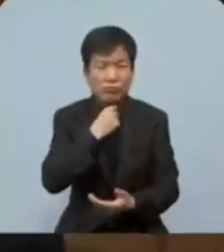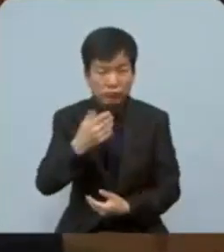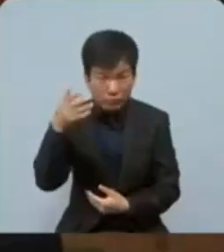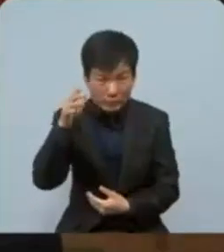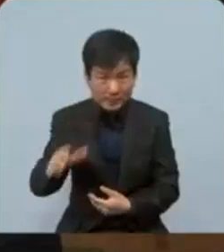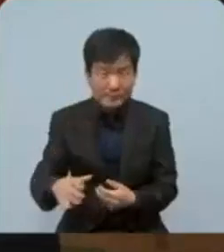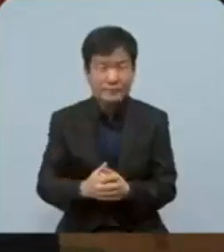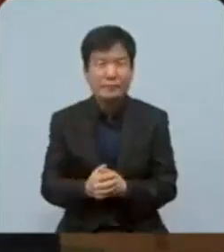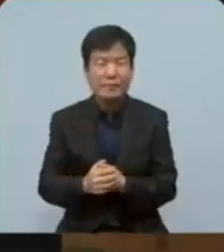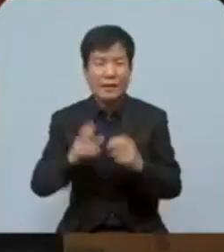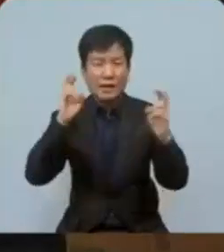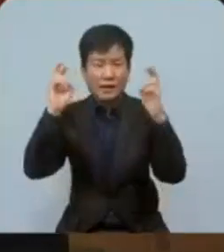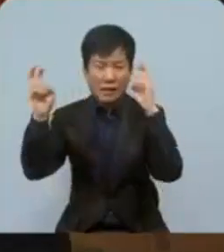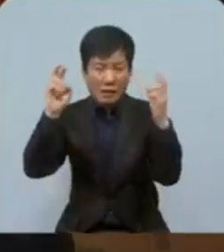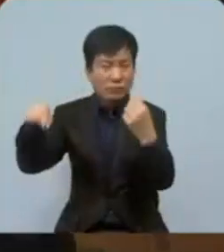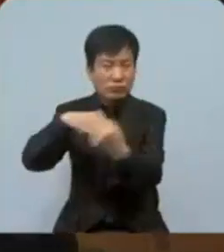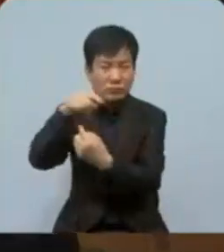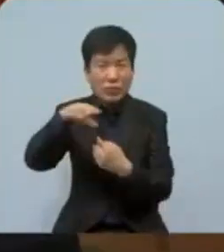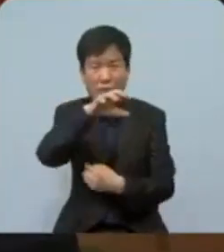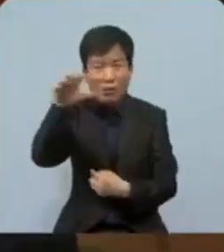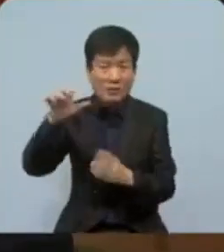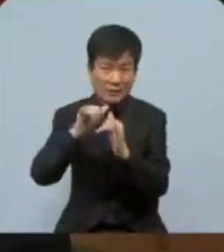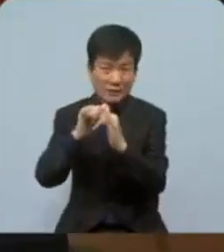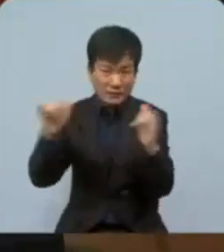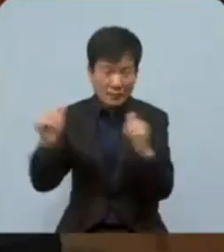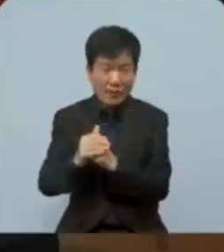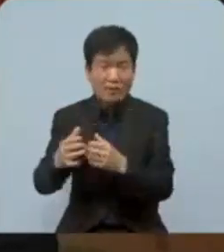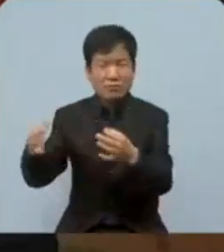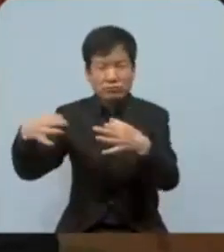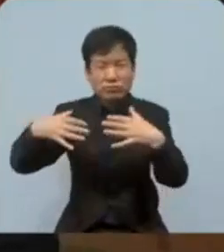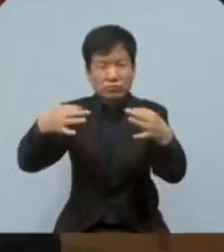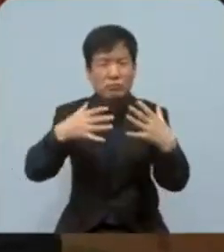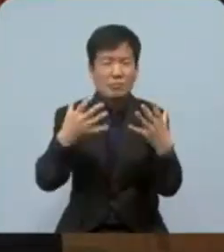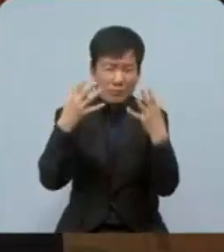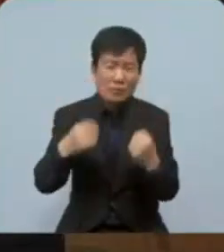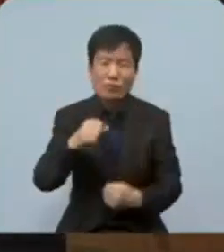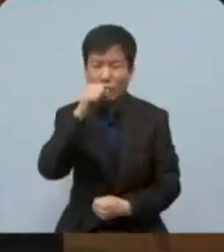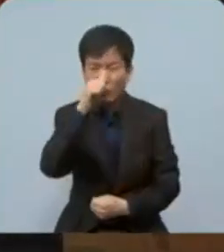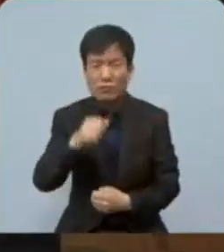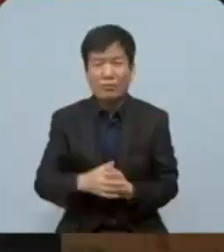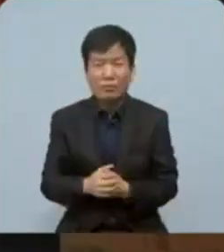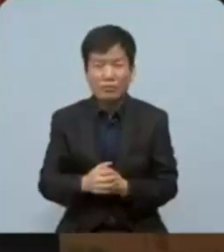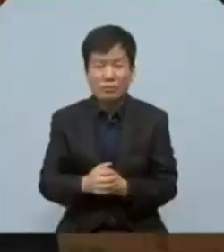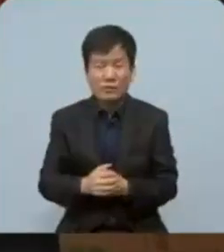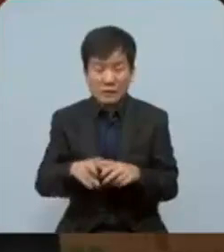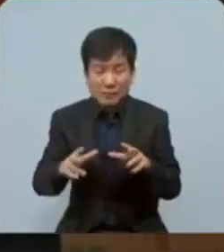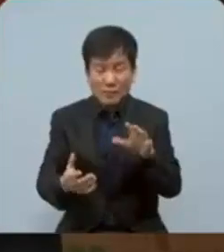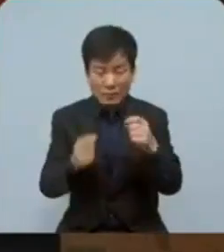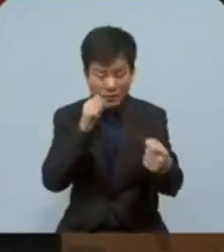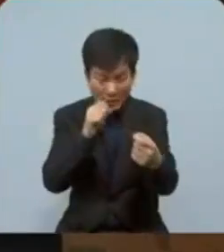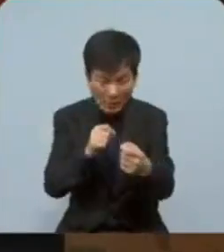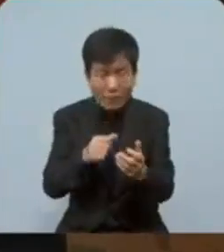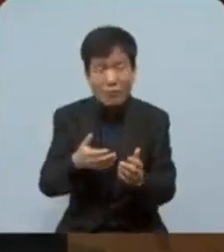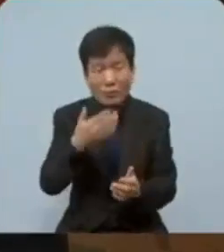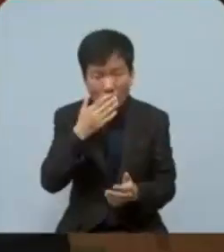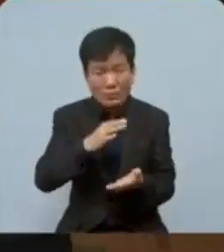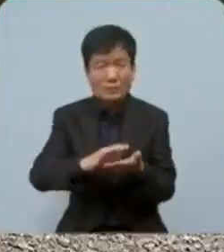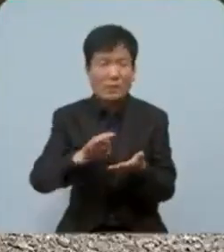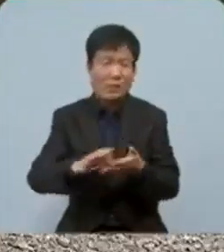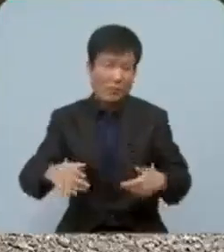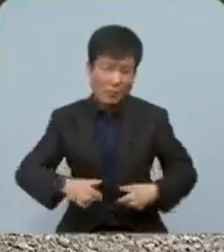그 기업하시는 그런 분들이 많이 좀 기부를 좀 해주시면은 당장 먹어야 되고 써야 되는 거기